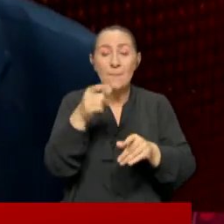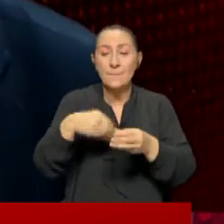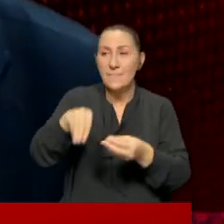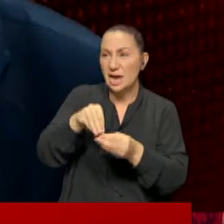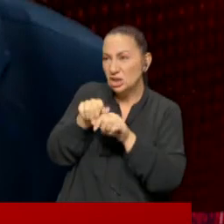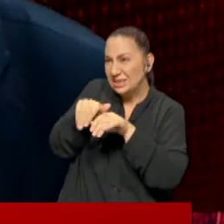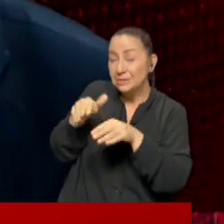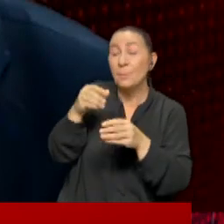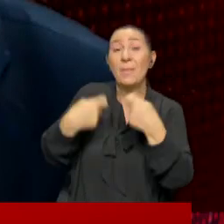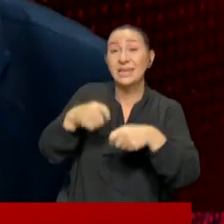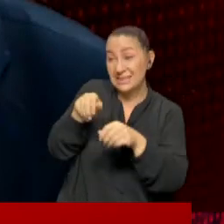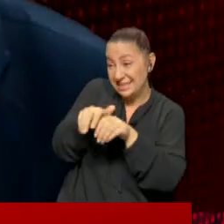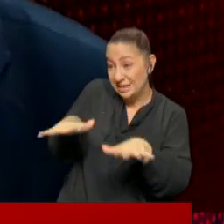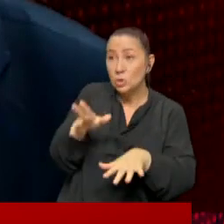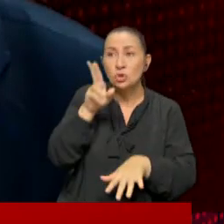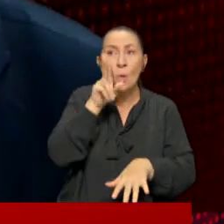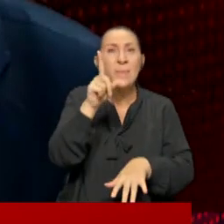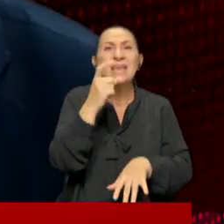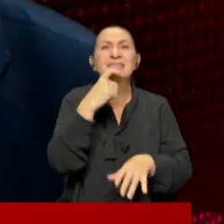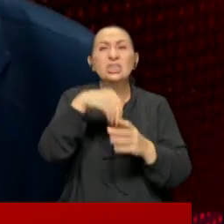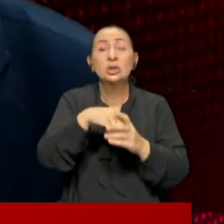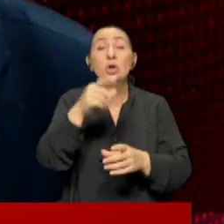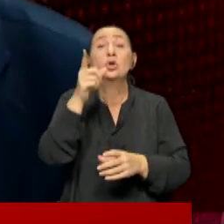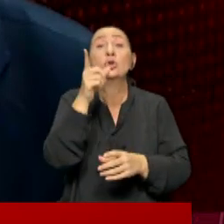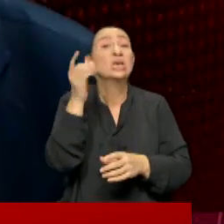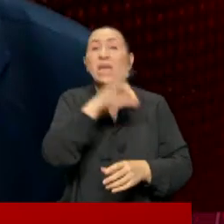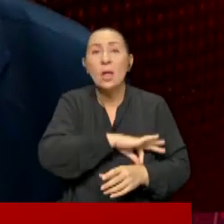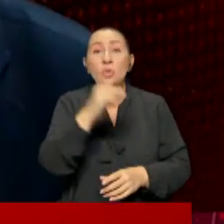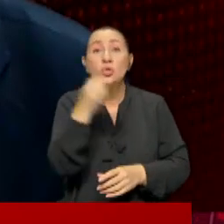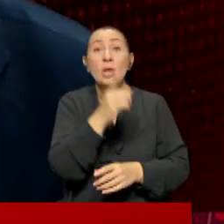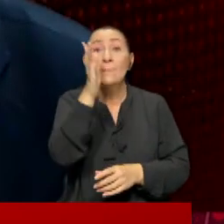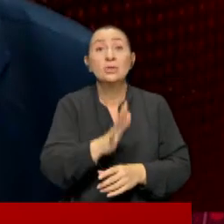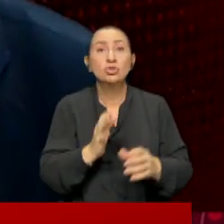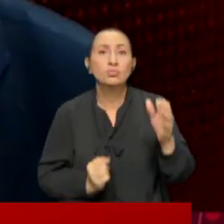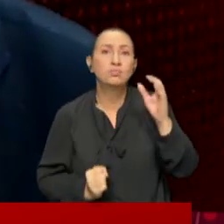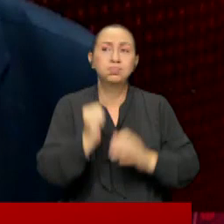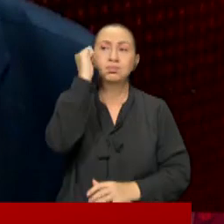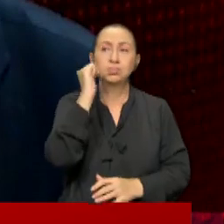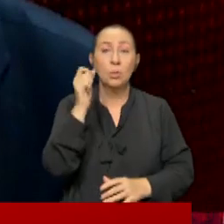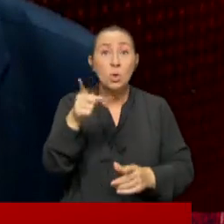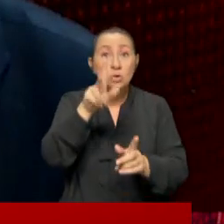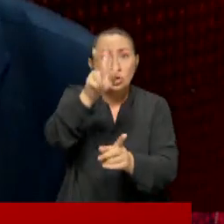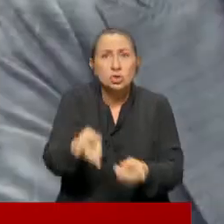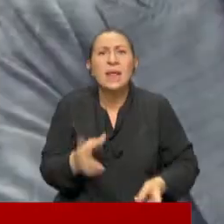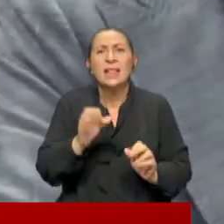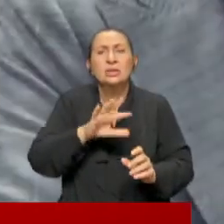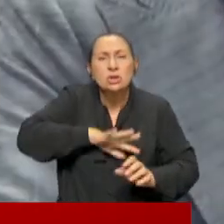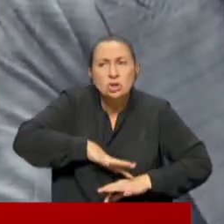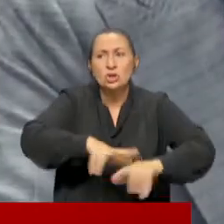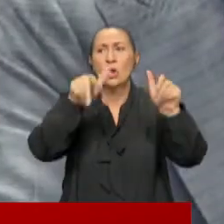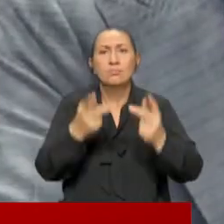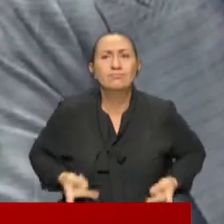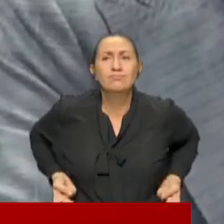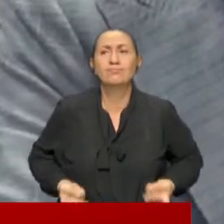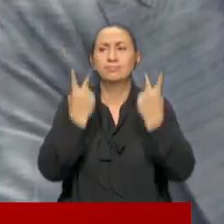bankacılık sistemi son bir yıl içerisinde karlarını %400, %500 arttırmış durumda. Bu bir soygun düzenidir. Soygun nasıl